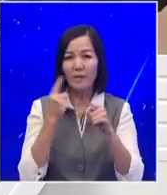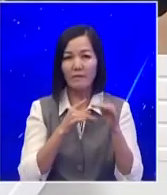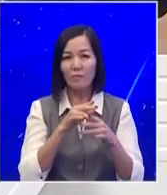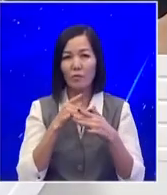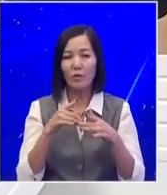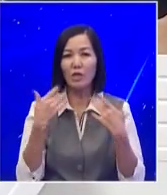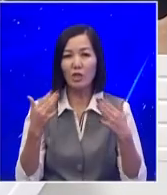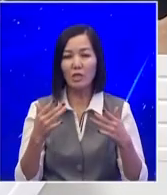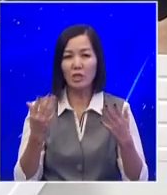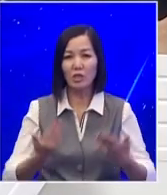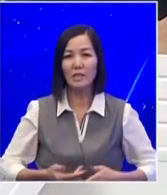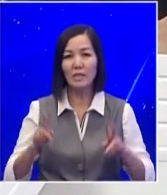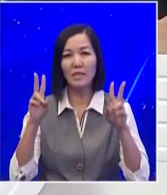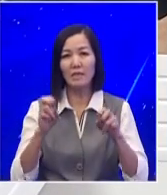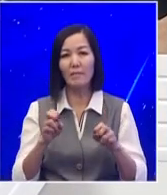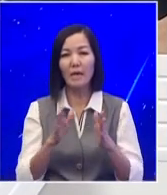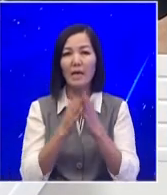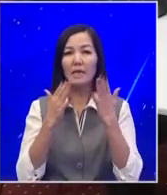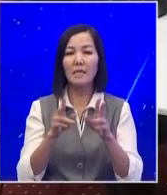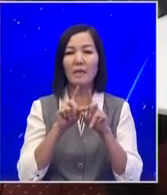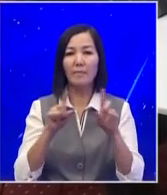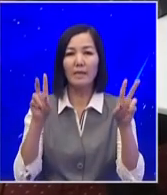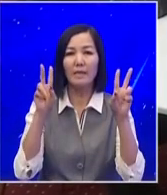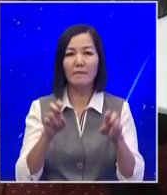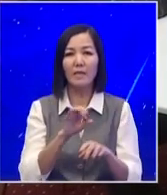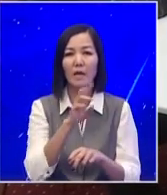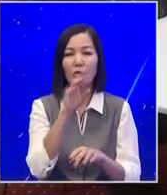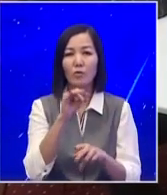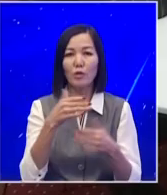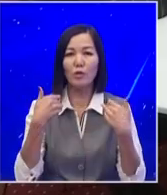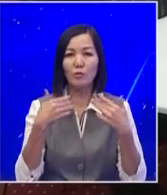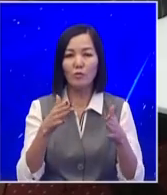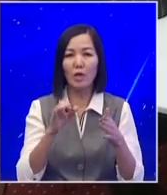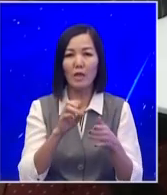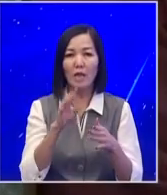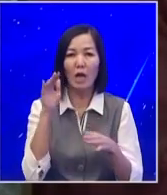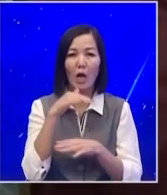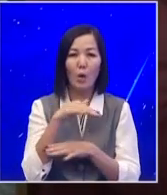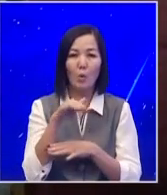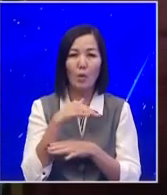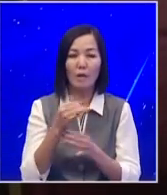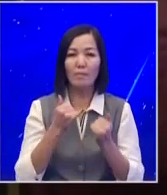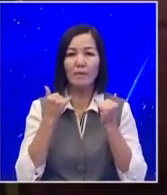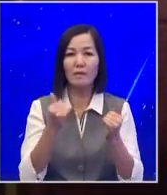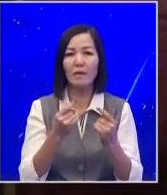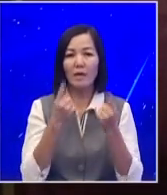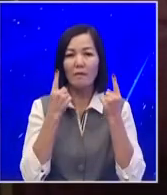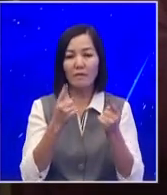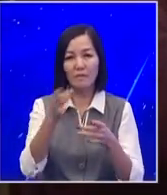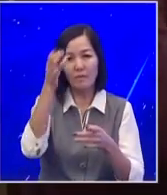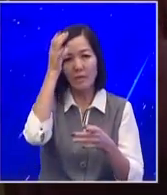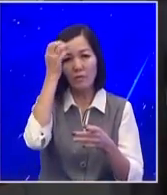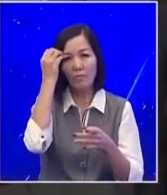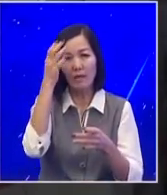произведений на многие жизненные темы. Книга под названием «Аксудан Шхан Аккулар» посвящена выдающимся, талантливым